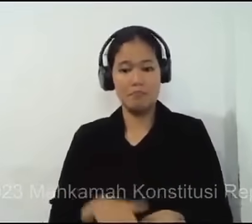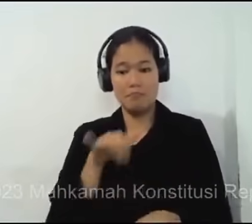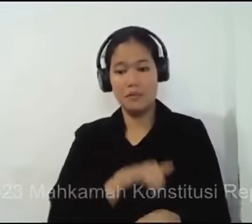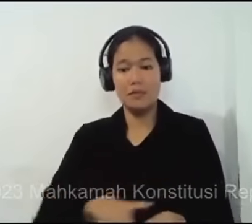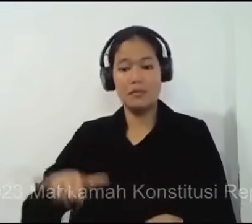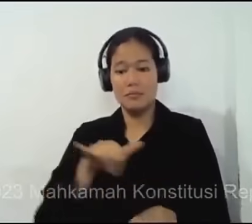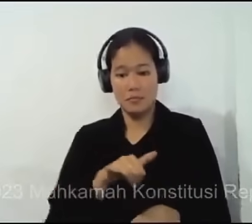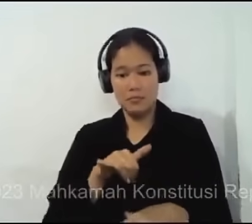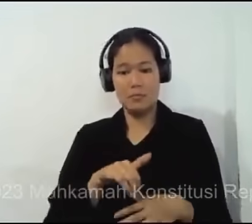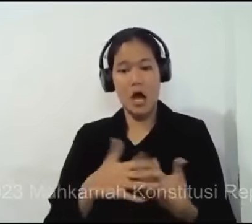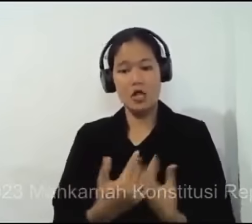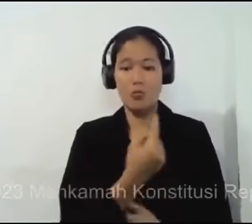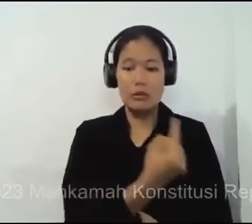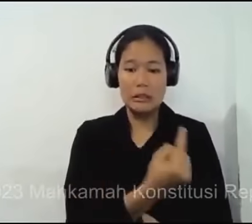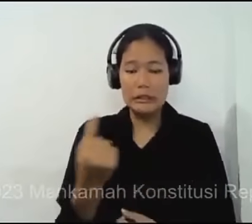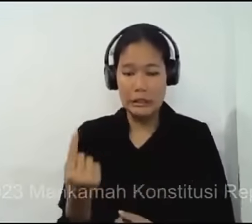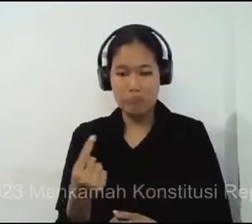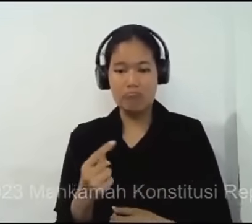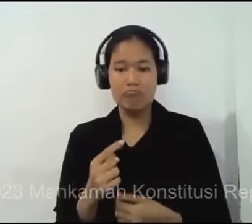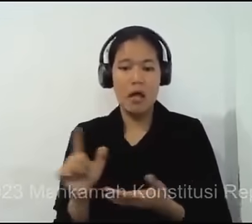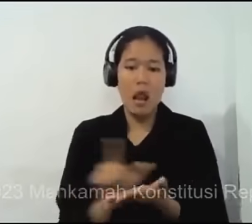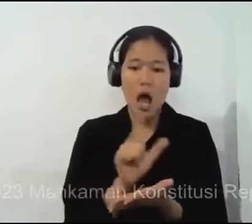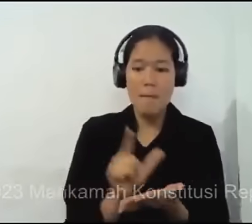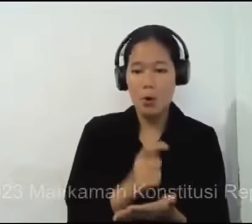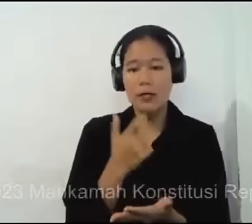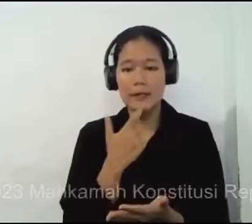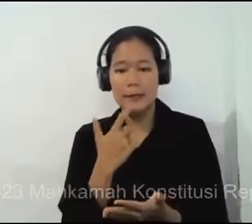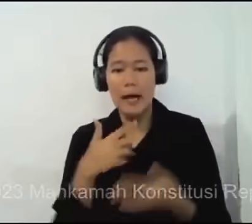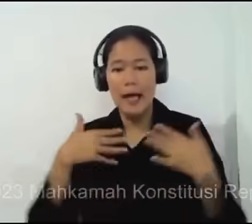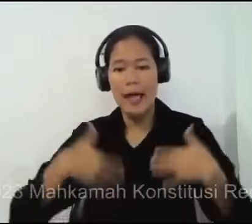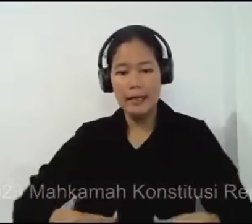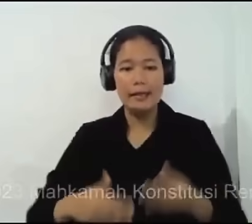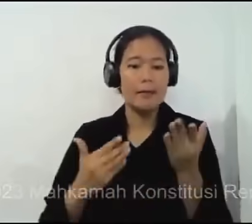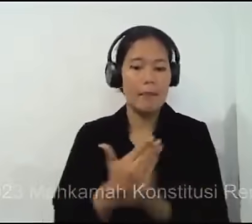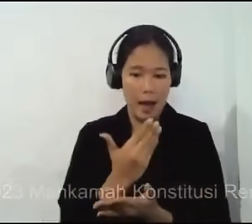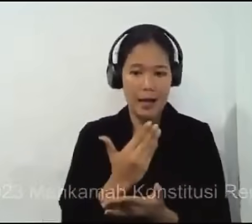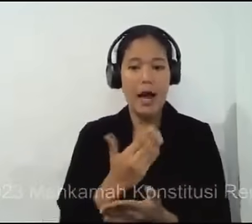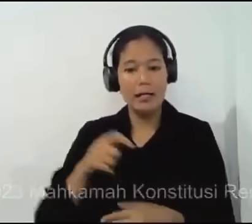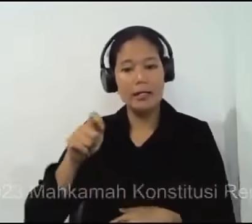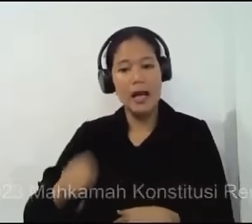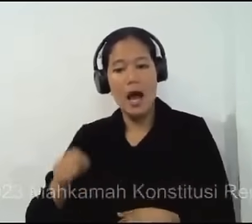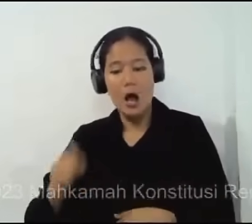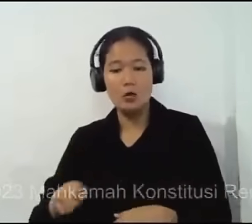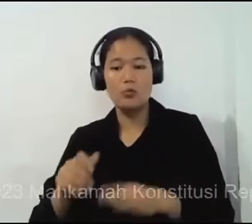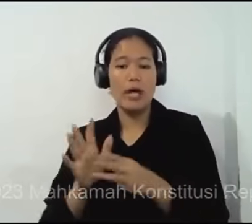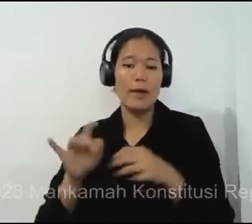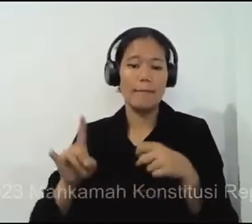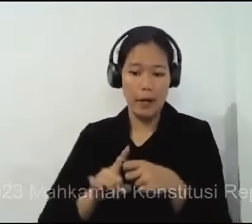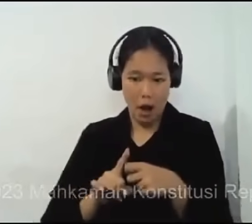maupun sendiri-sendiri menyampaikan laporan dugaan pelanggaran etik dan perilaku hakim